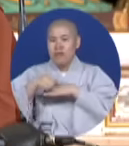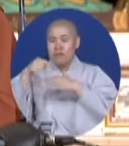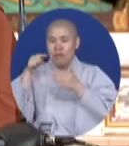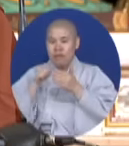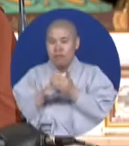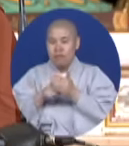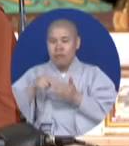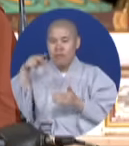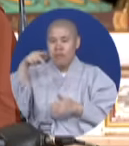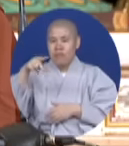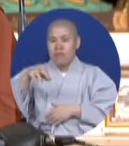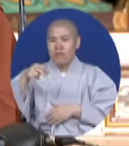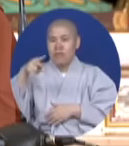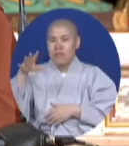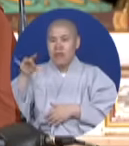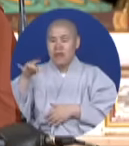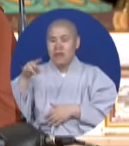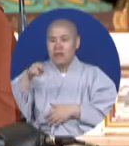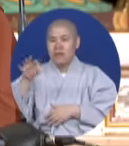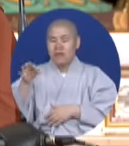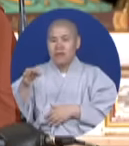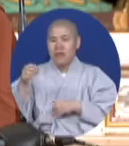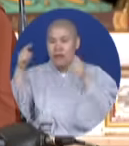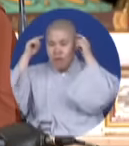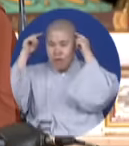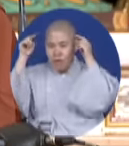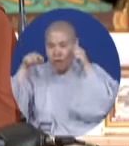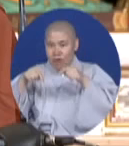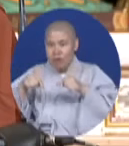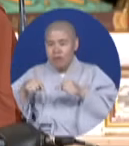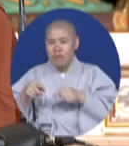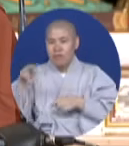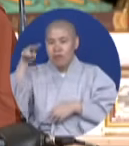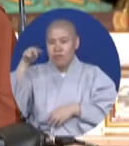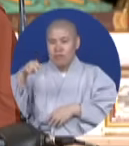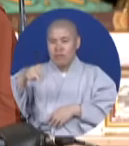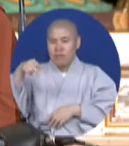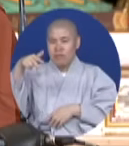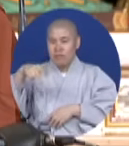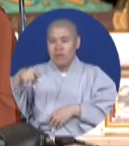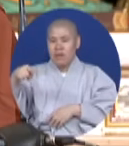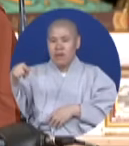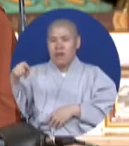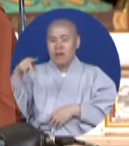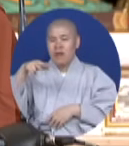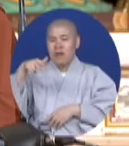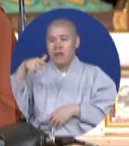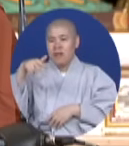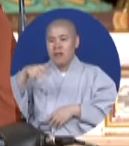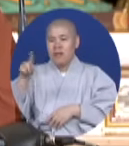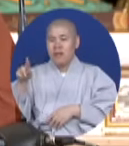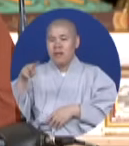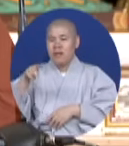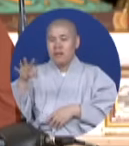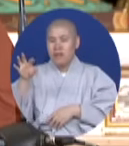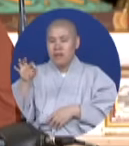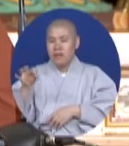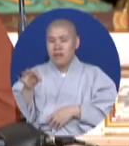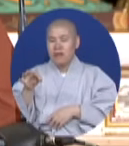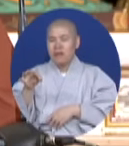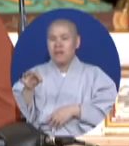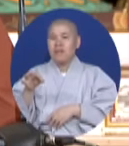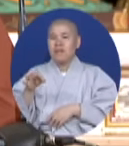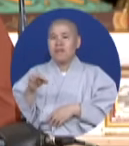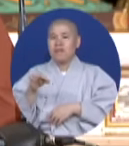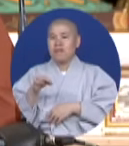치심 어리석은 거고 수자상은 애착이다. 탐진 지애다 이렇게 설명을